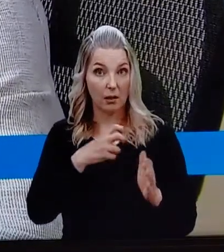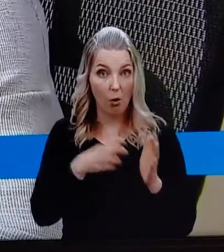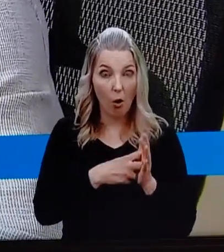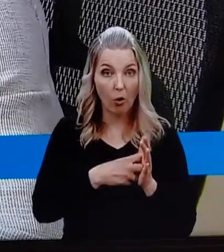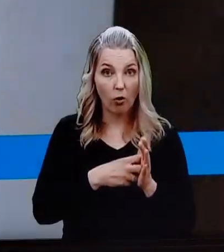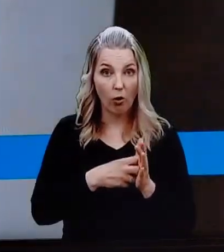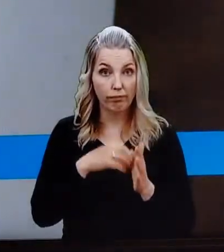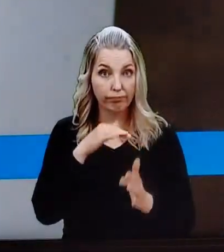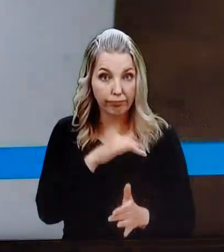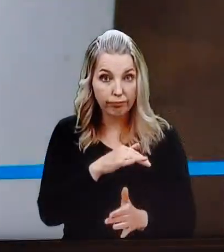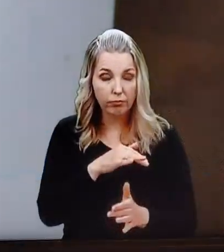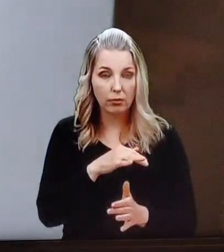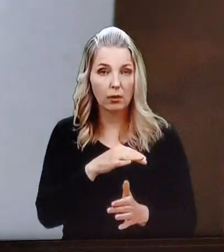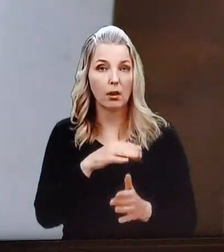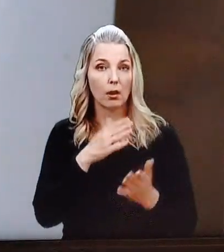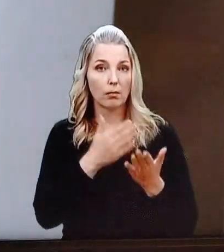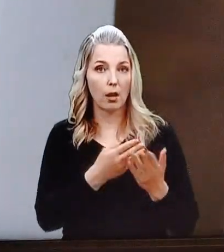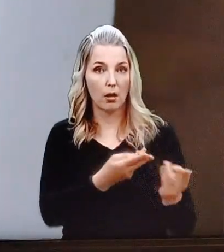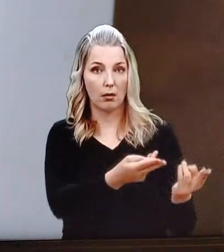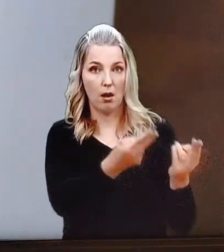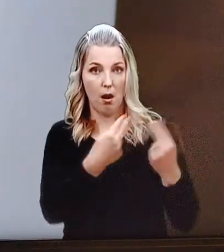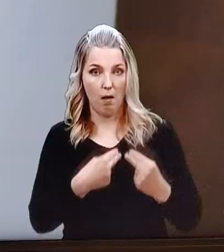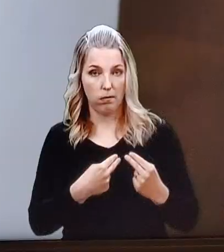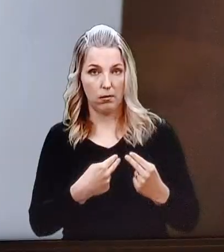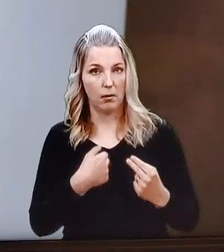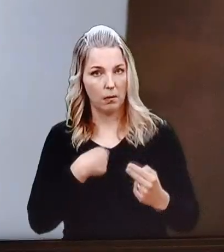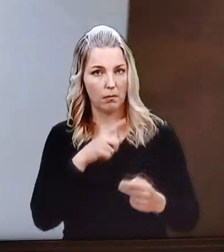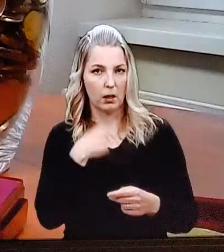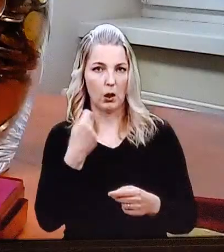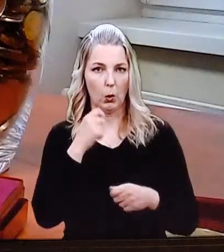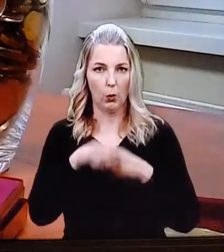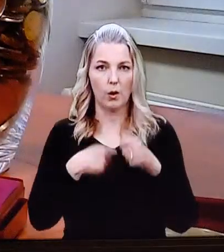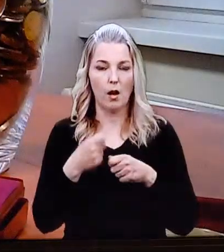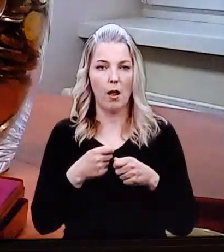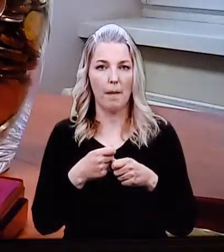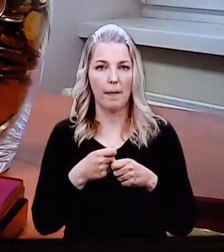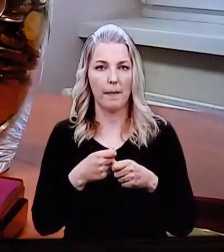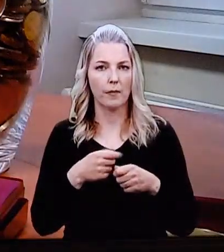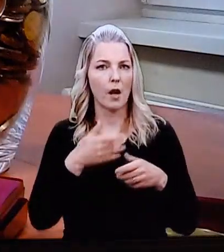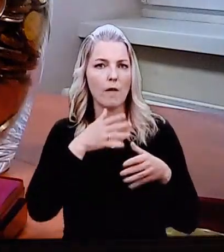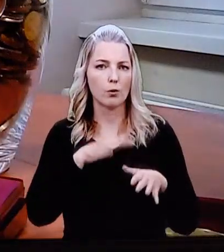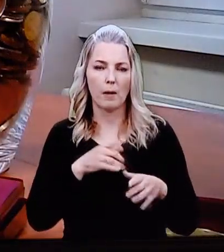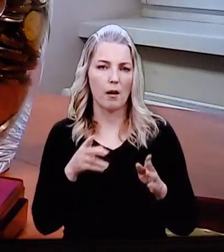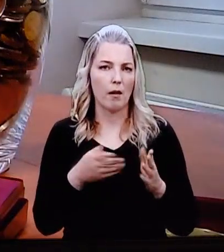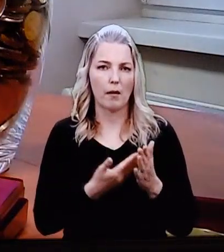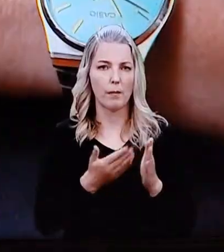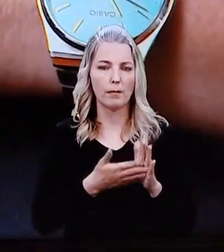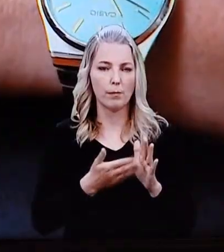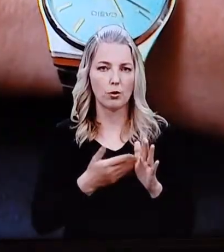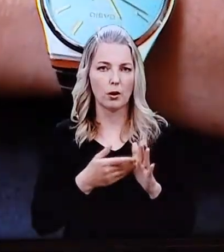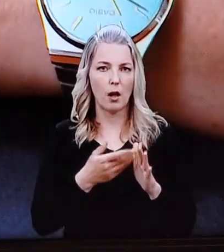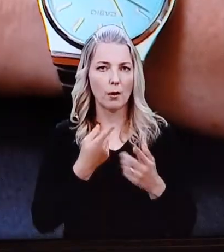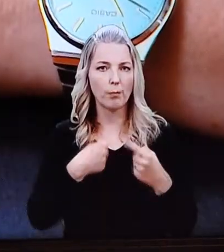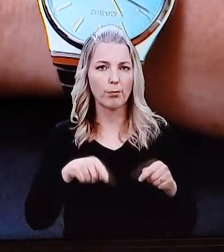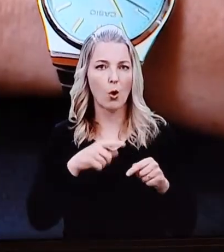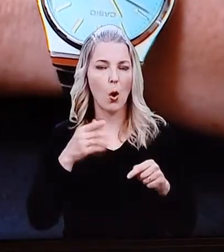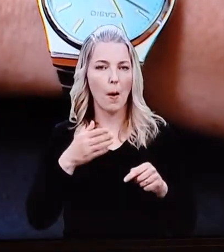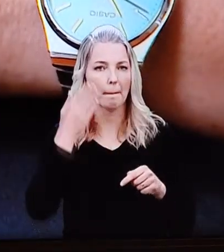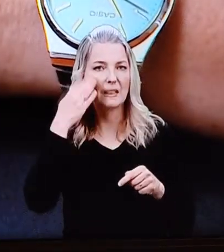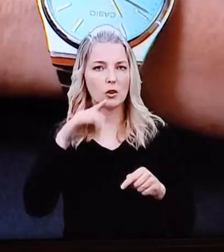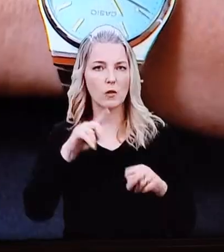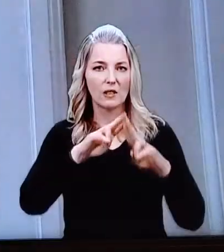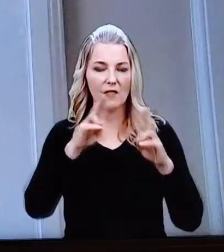logo vytvořeno, tak my to potom realizujeme. Jedním z těch případů je právě i to logo pro mistrovství světa v rýžování